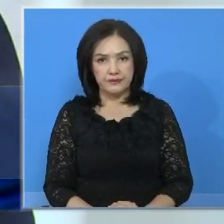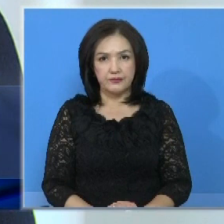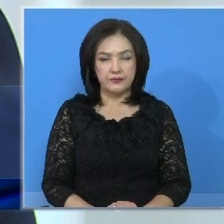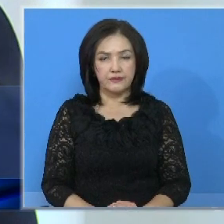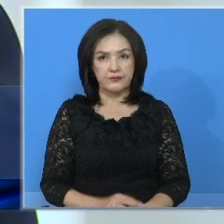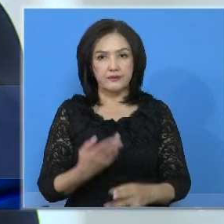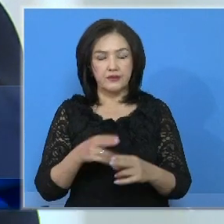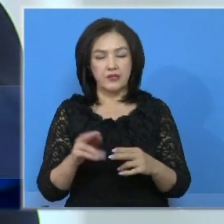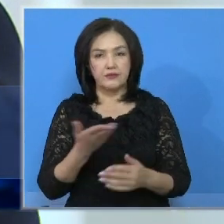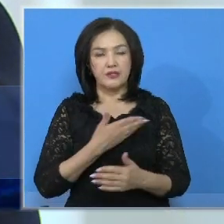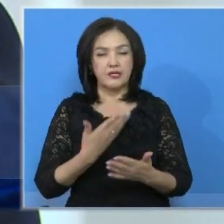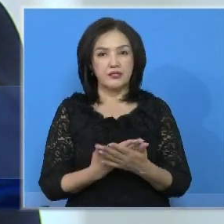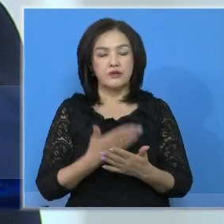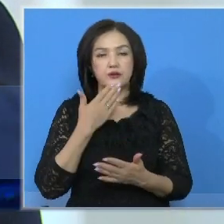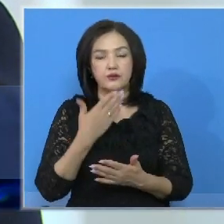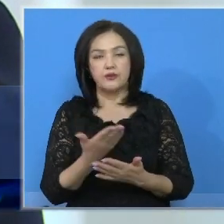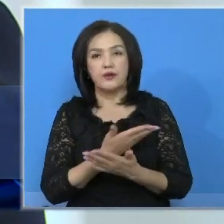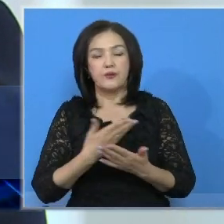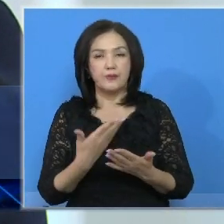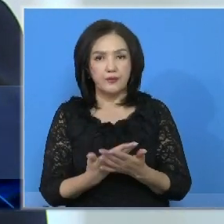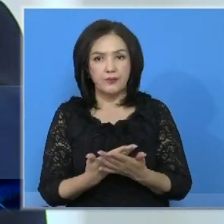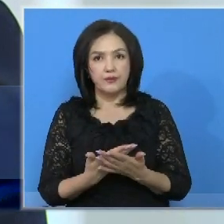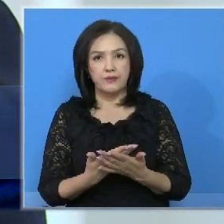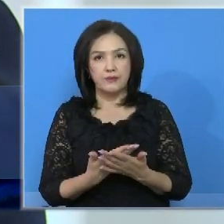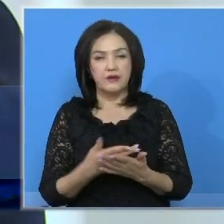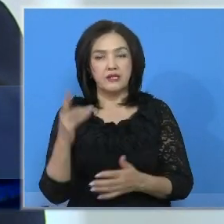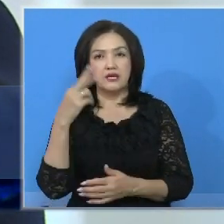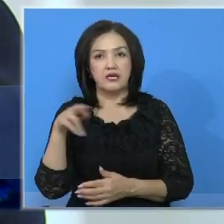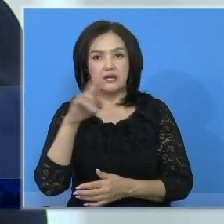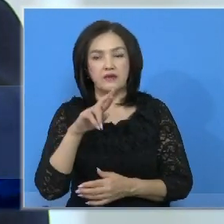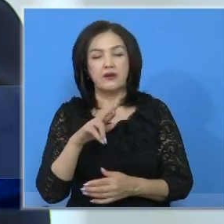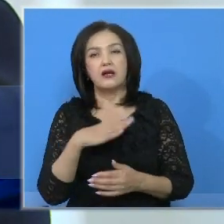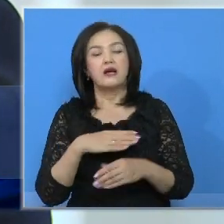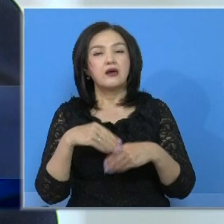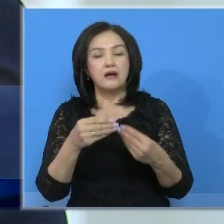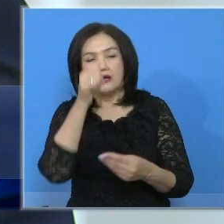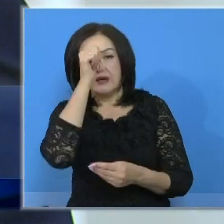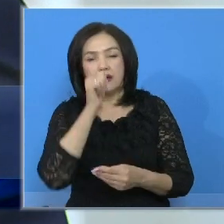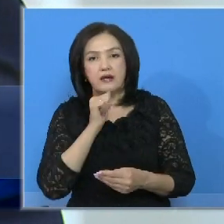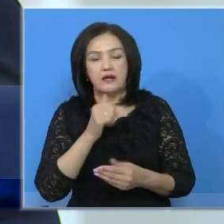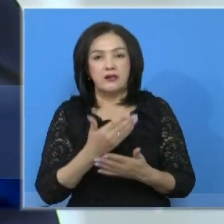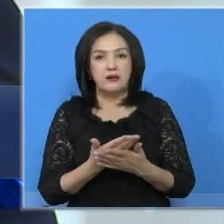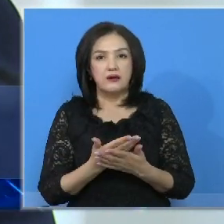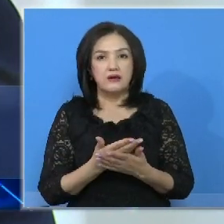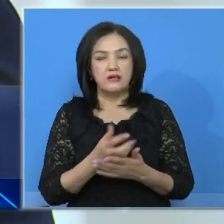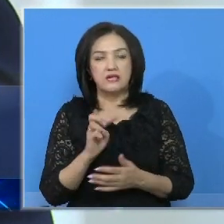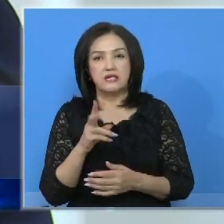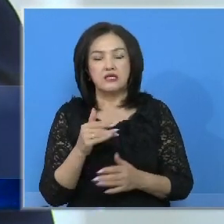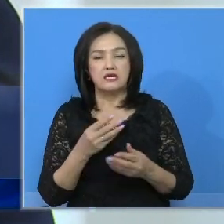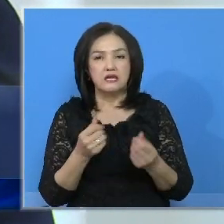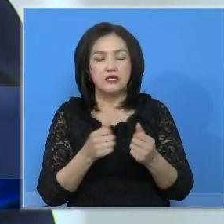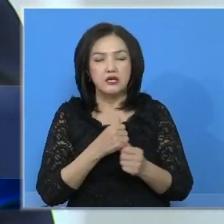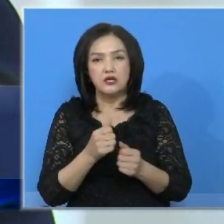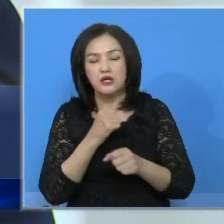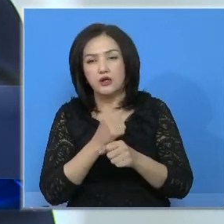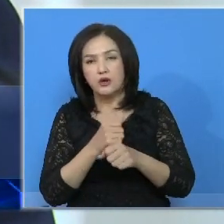Енді осы біздің осындай ұсынысымызды біз осы январда біз жібергенбіз, қаңтар айында. Гигиеналық құралымдармен қамтамасыз